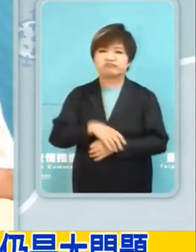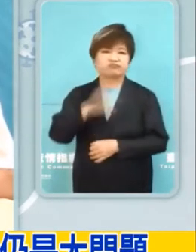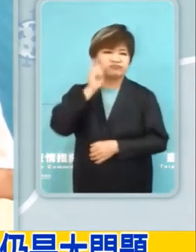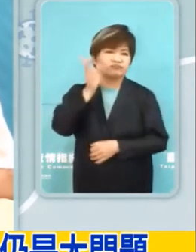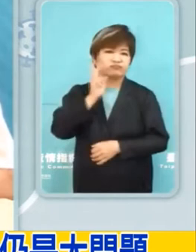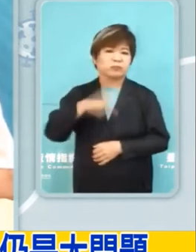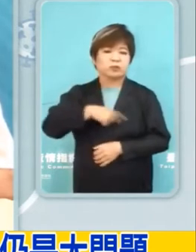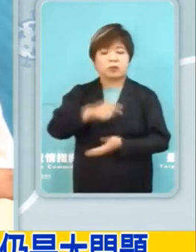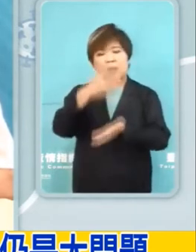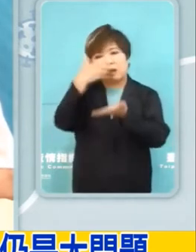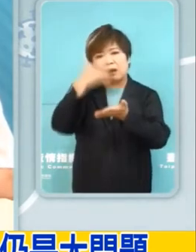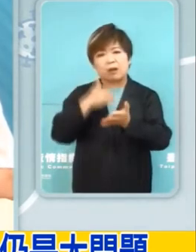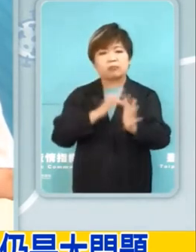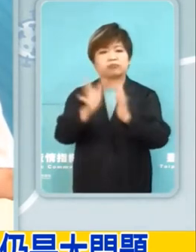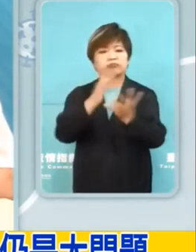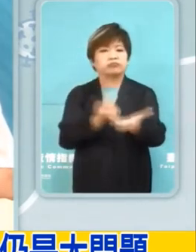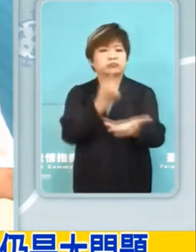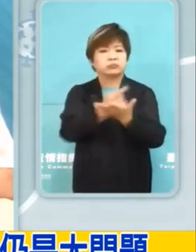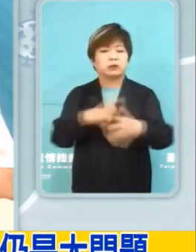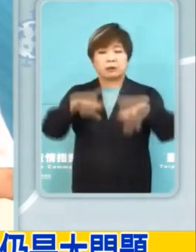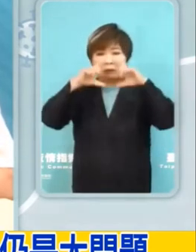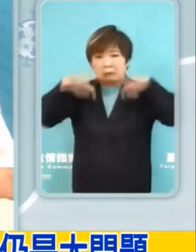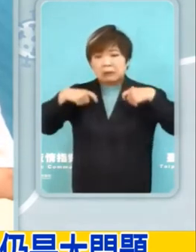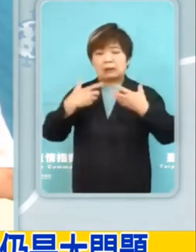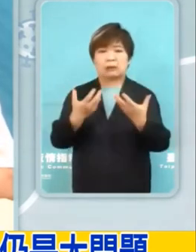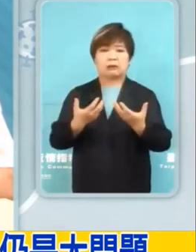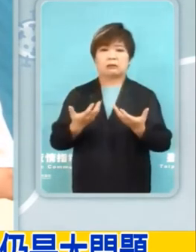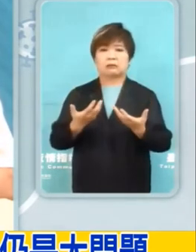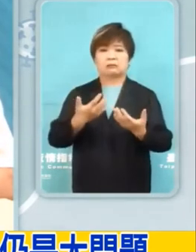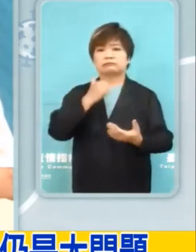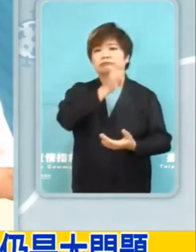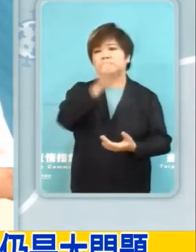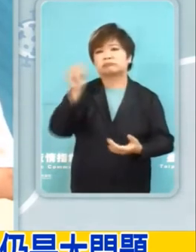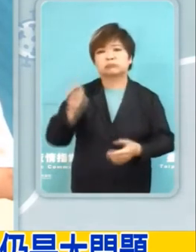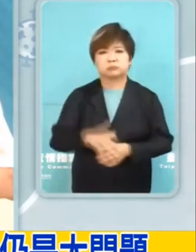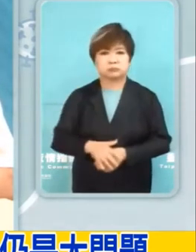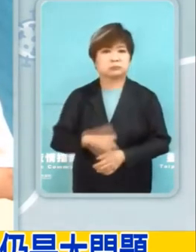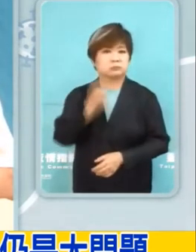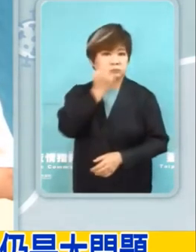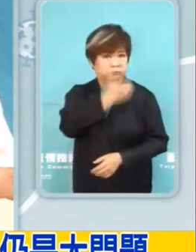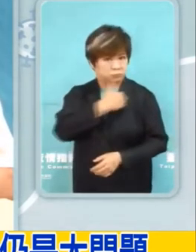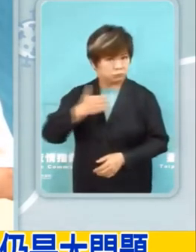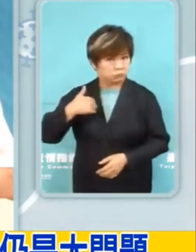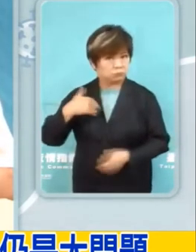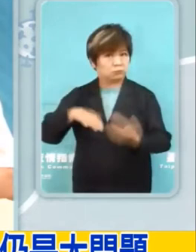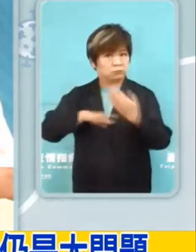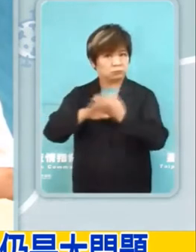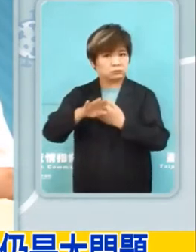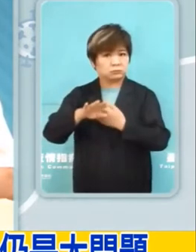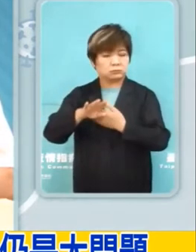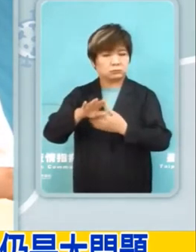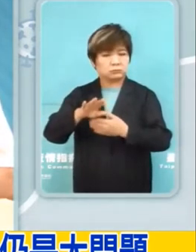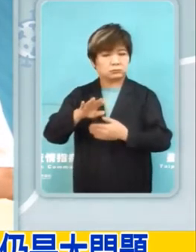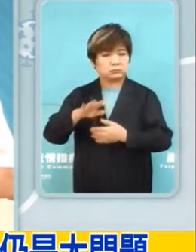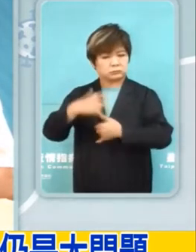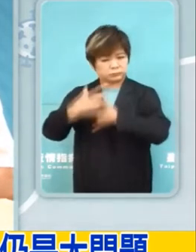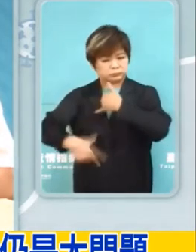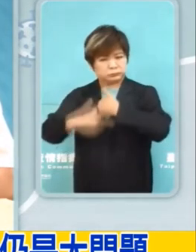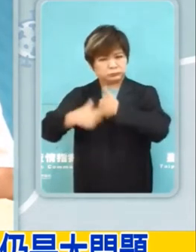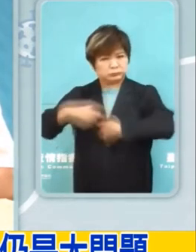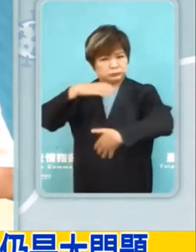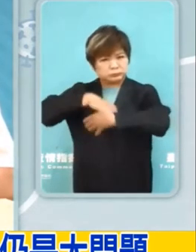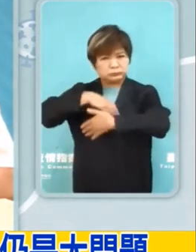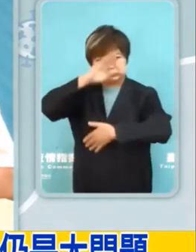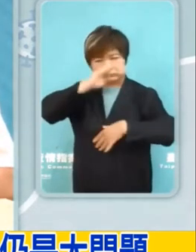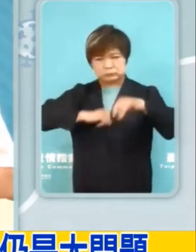饭啊，人多的地方不戴口罩这样啪啪走，他还是有可能在感染以后要去感